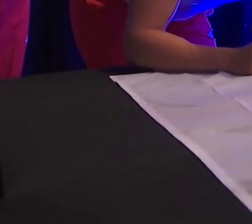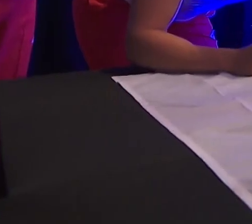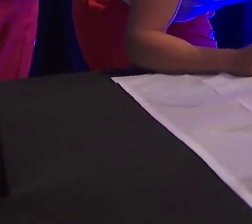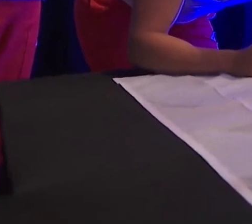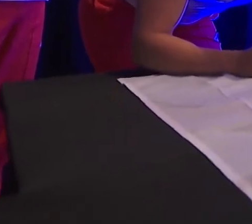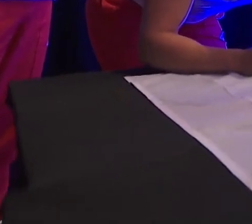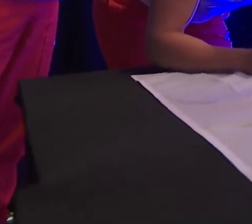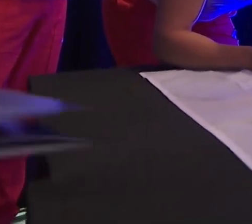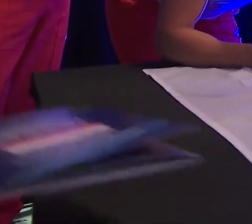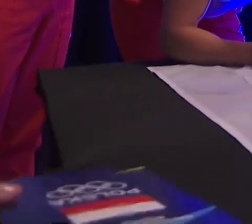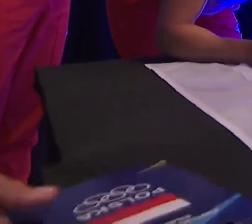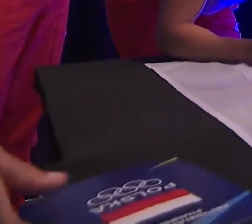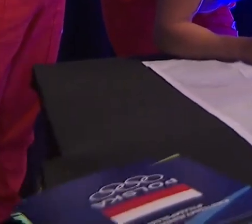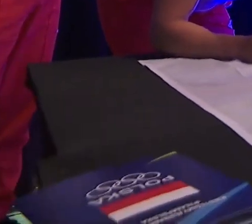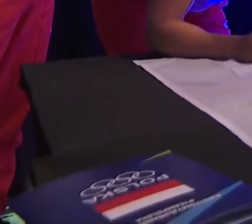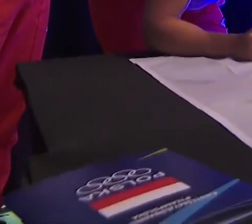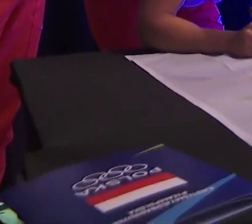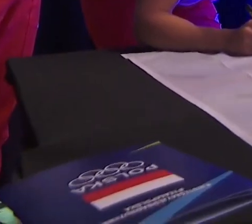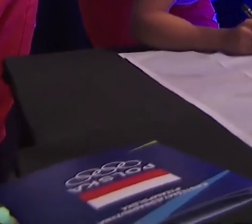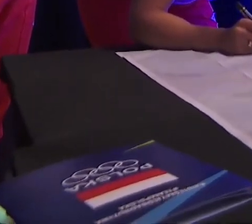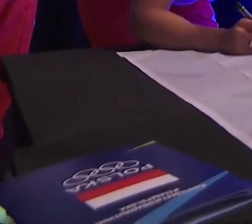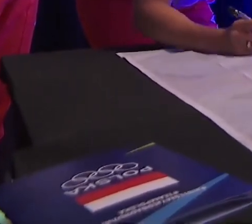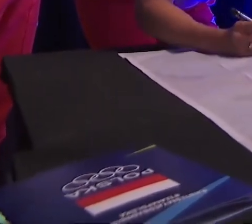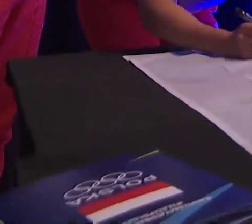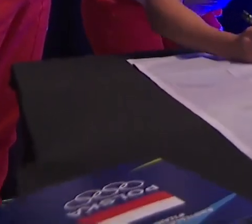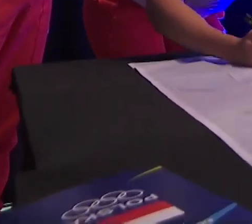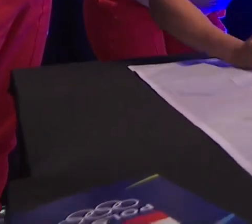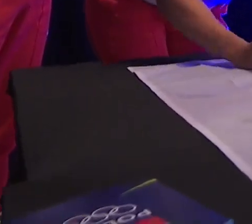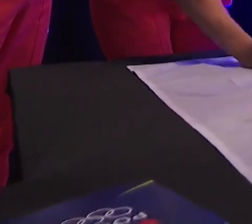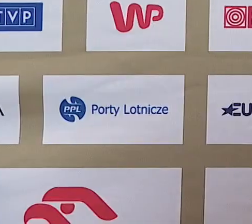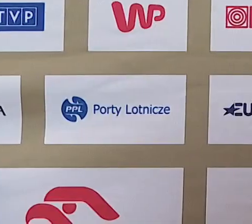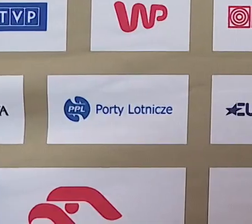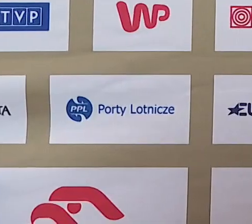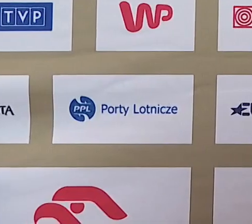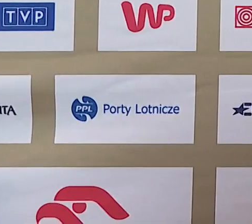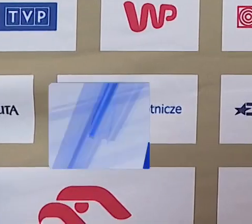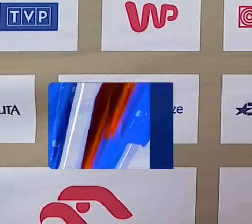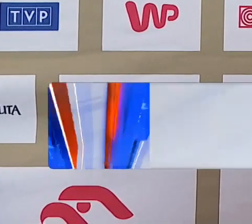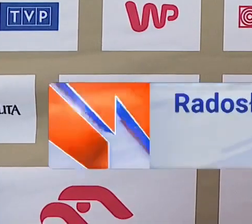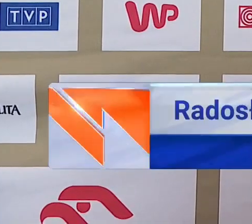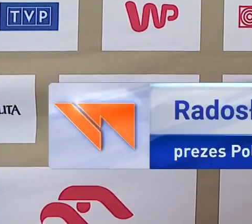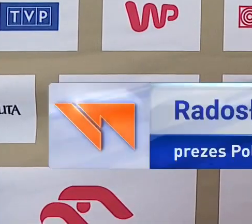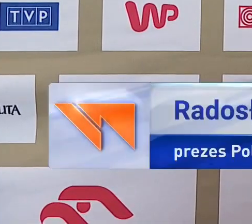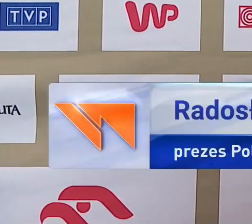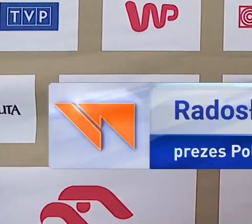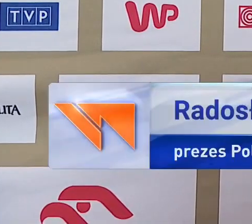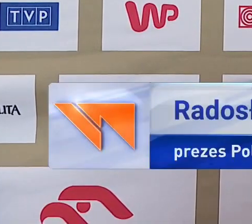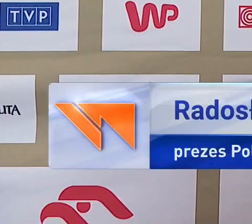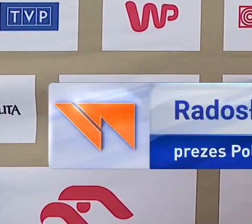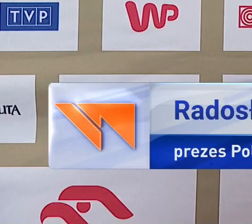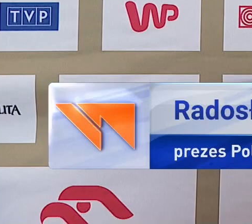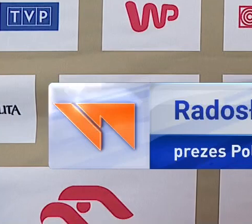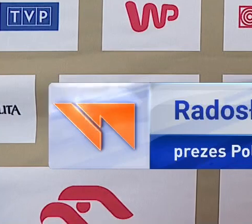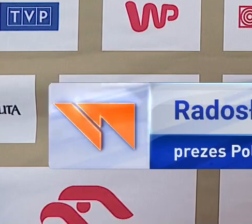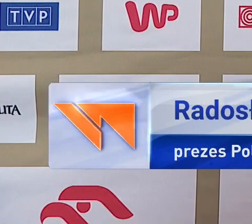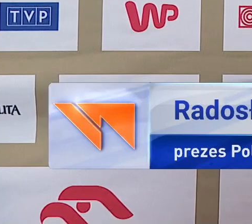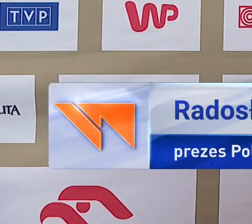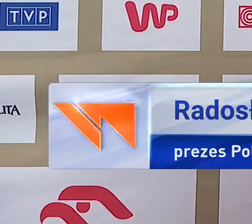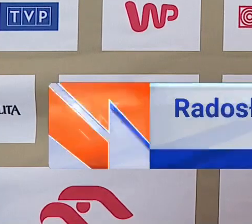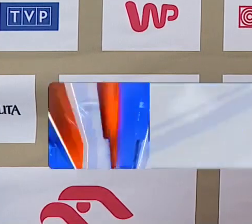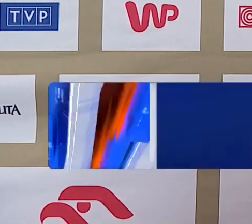pierwsze starty. A oczekiwania są, nie tylko dlatego, że sportowcy występują u siebie. Zdobyliśmy już w dwóch poprzednich edycjach w sumie